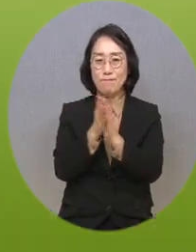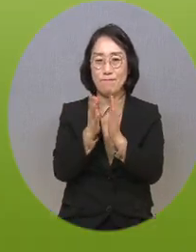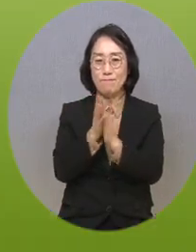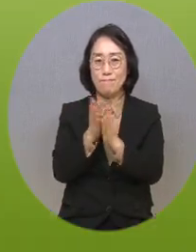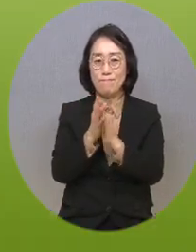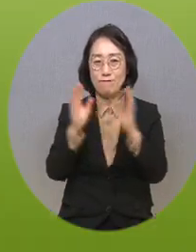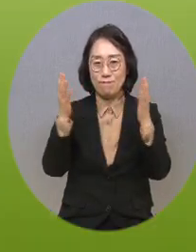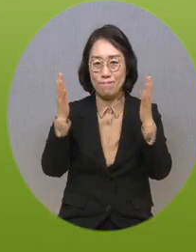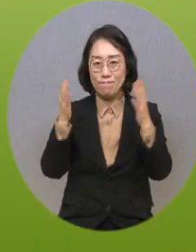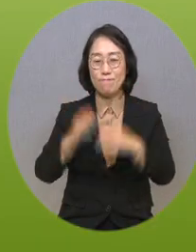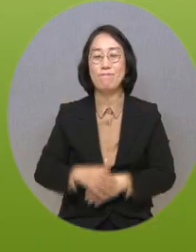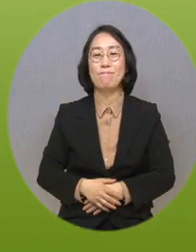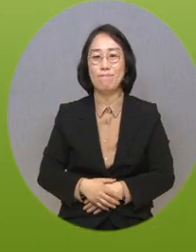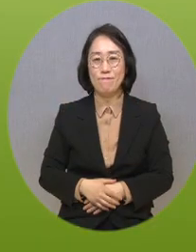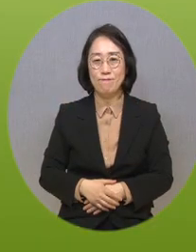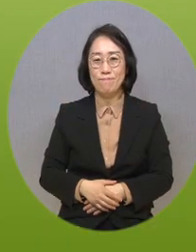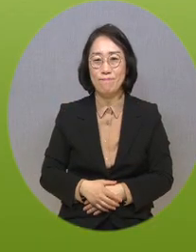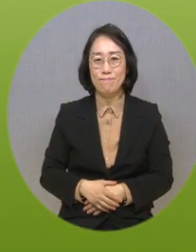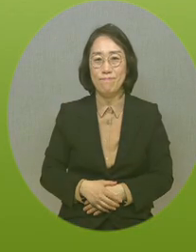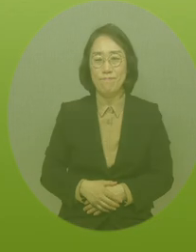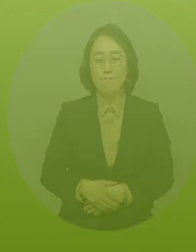나오세요.